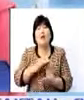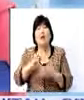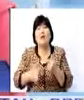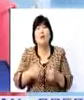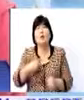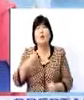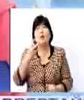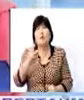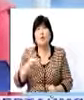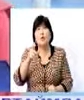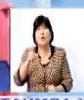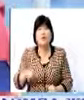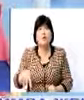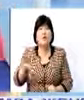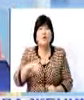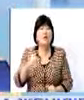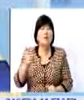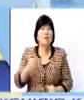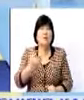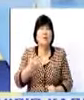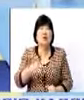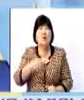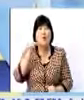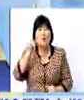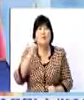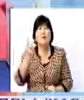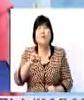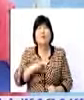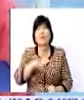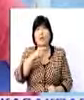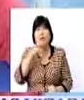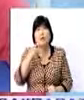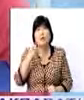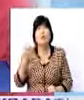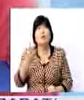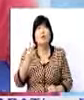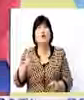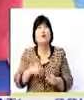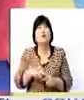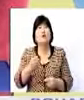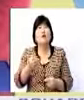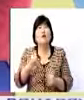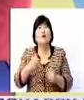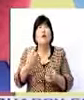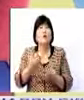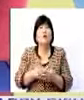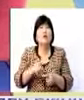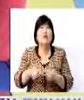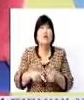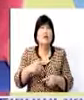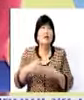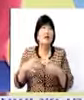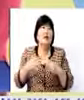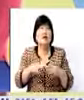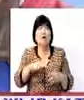үш сұхбатқа бердім. Үш кездесу ол бірінші өзбек қызымен, екінші беларуське завод финал дейді, сол кезде ұтылдым. Ең ауыр қиын сұхбат болған